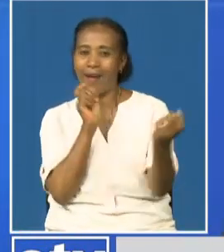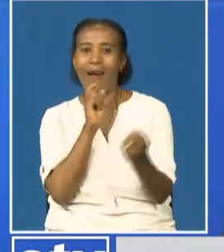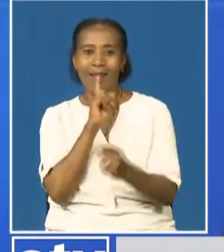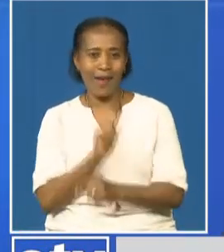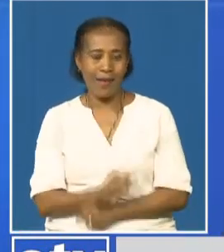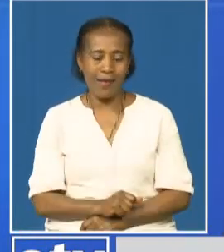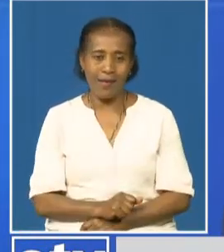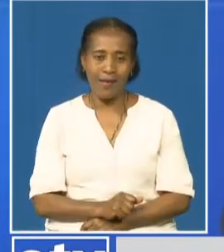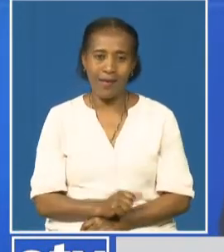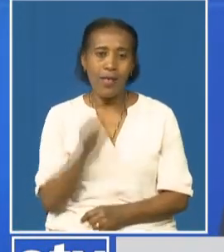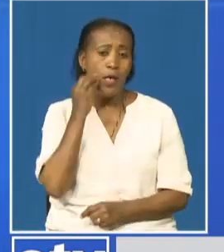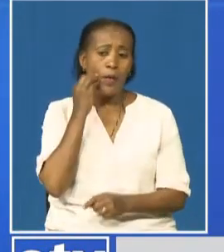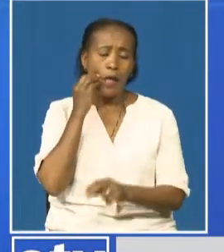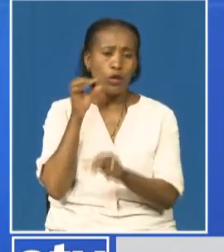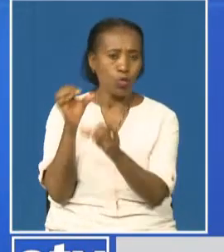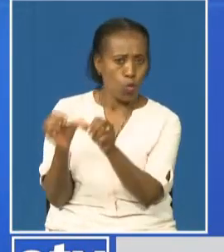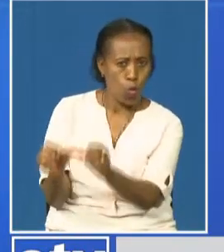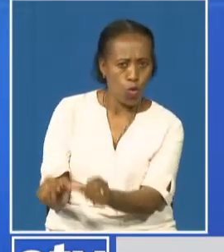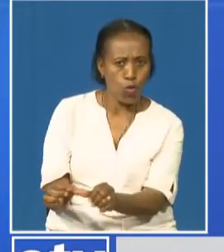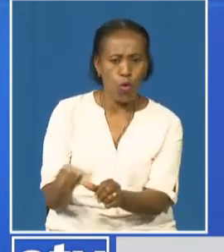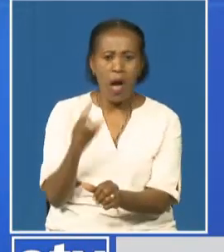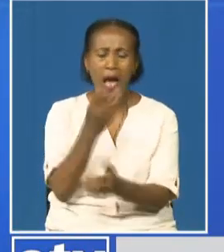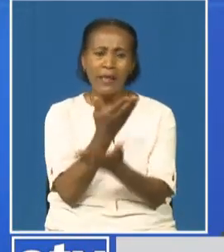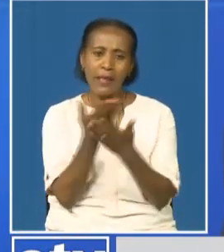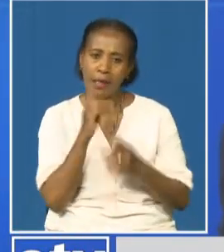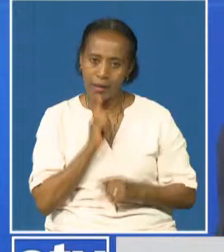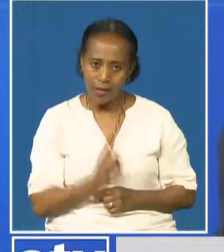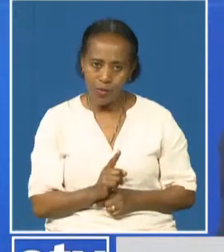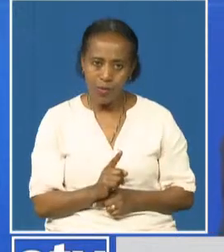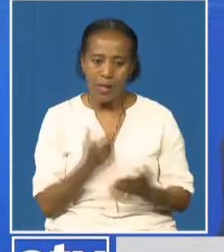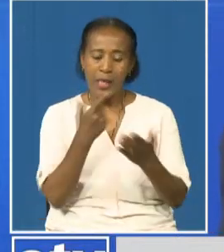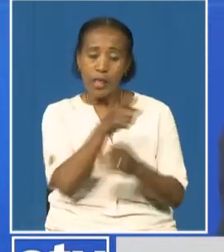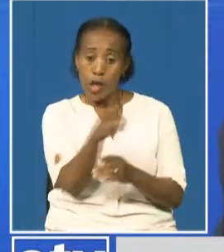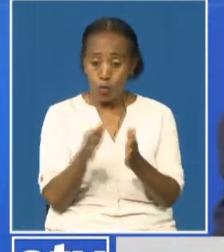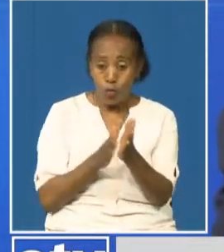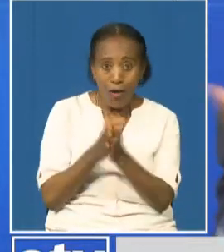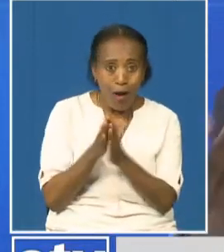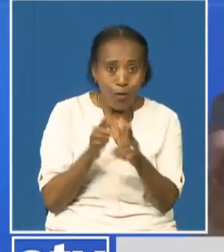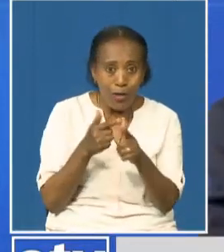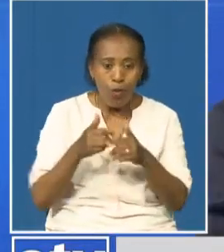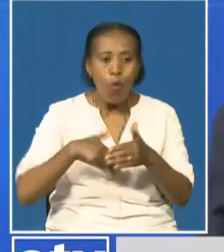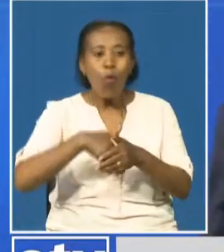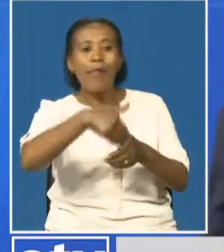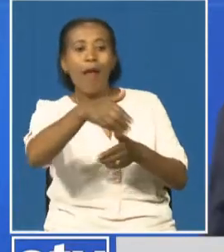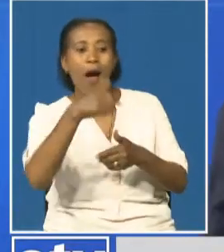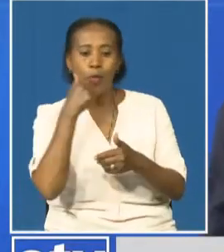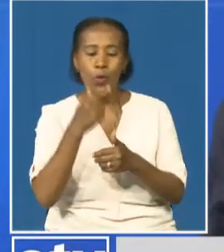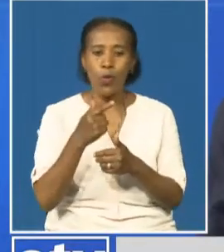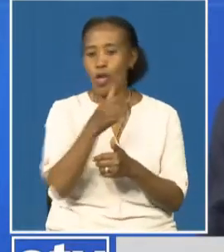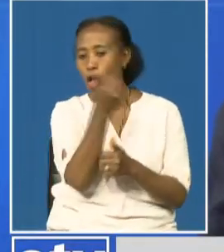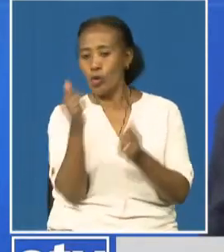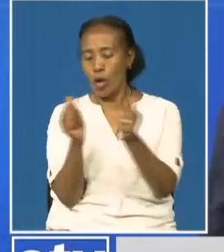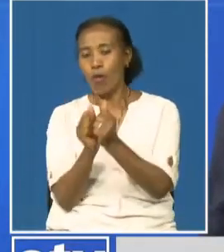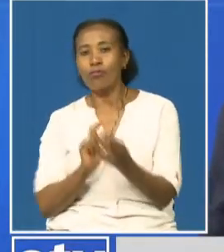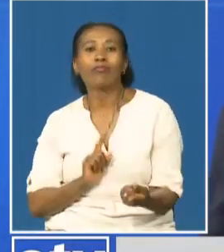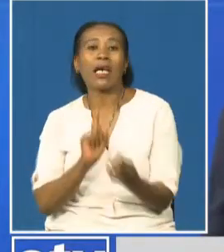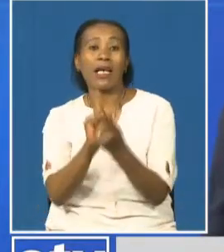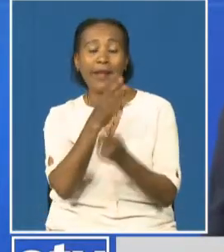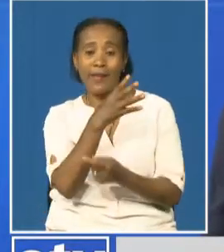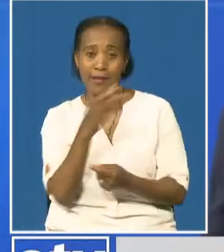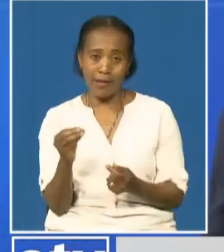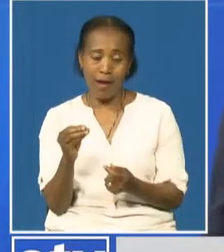ይቀራል። የቤታችሁ ቆዩ አንድ ነገር ነው። የነሱ ፍላጎት ደግሞ ወጣ ብሎ ከሌሎች ጋር